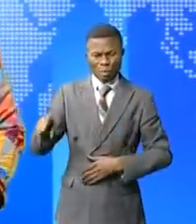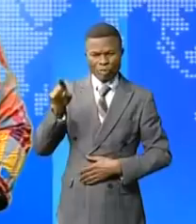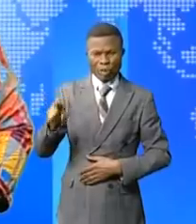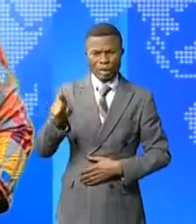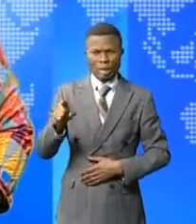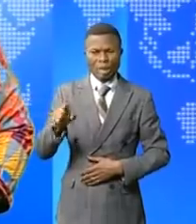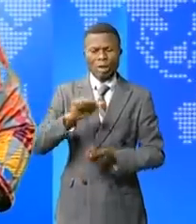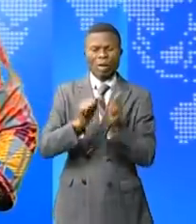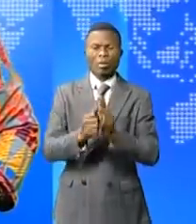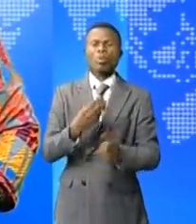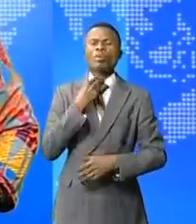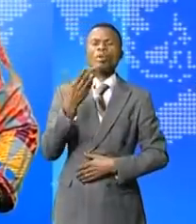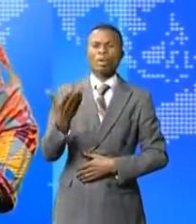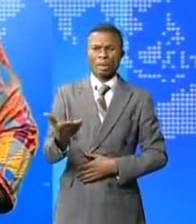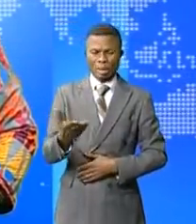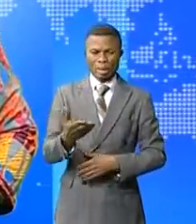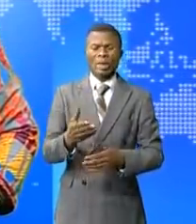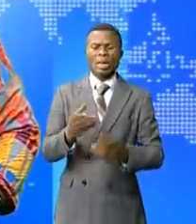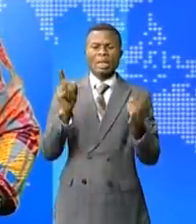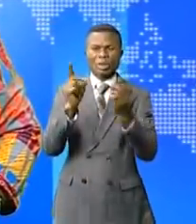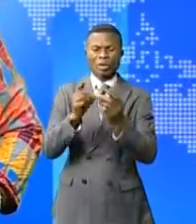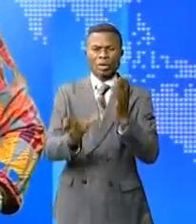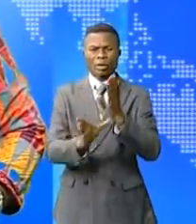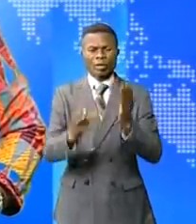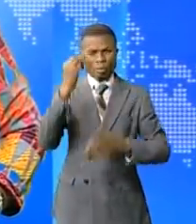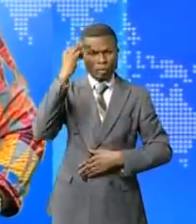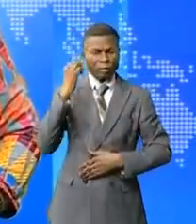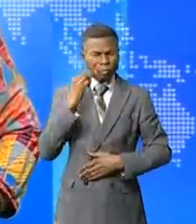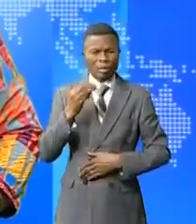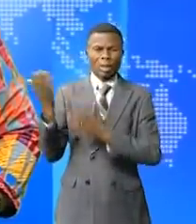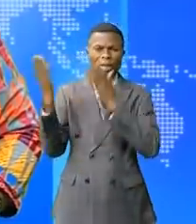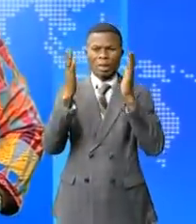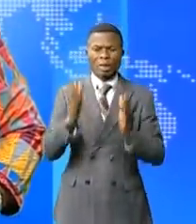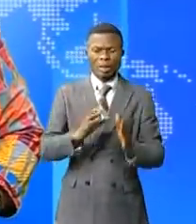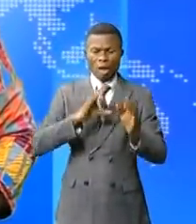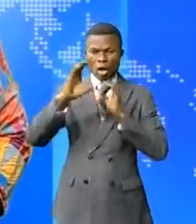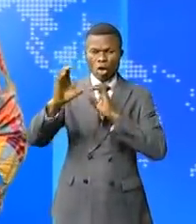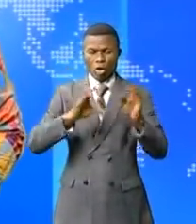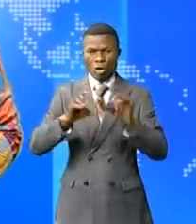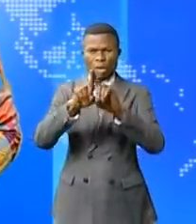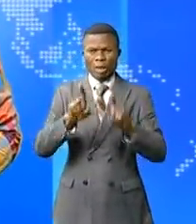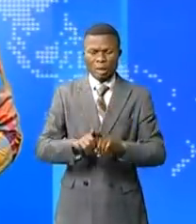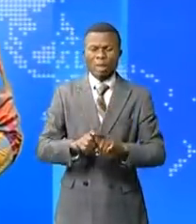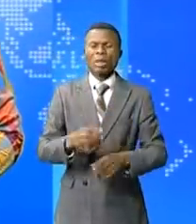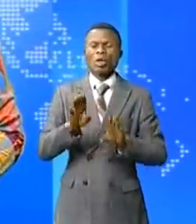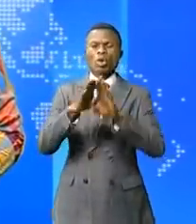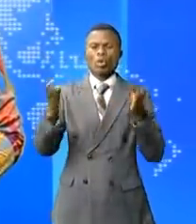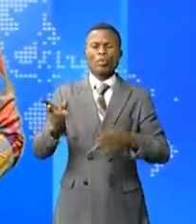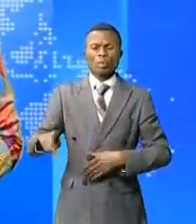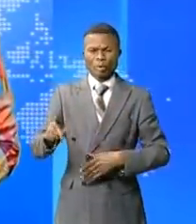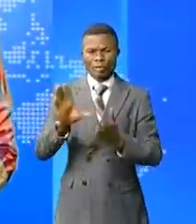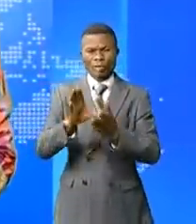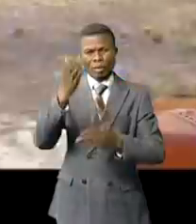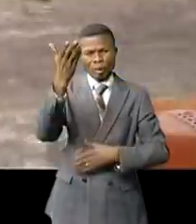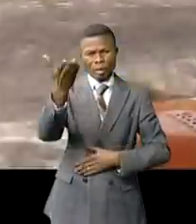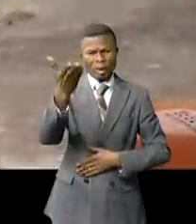pays du gouffre. Ils l'ont dit au vice-ministre de Transport, Voie de communication et désenclavement. Souzingoy nous